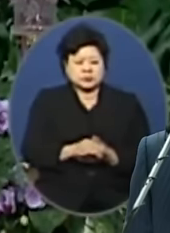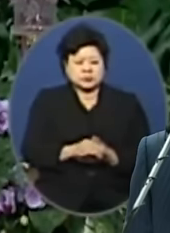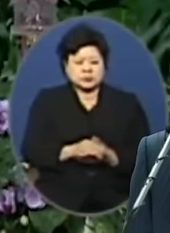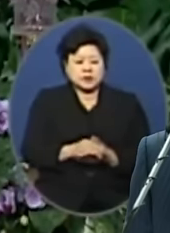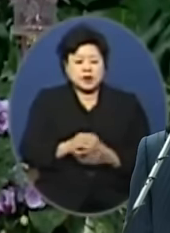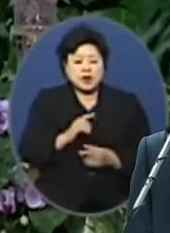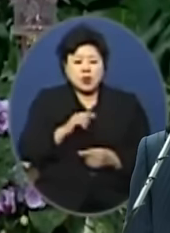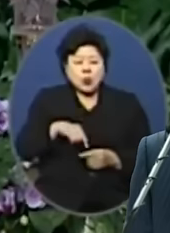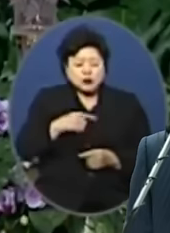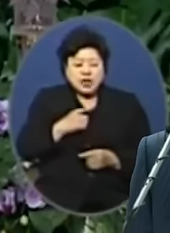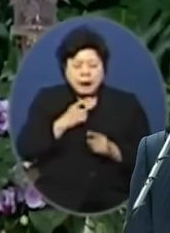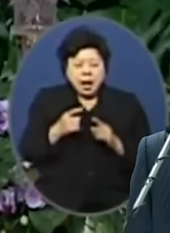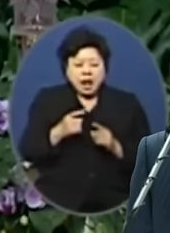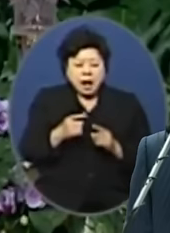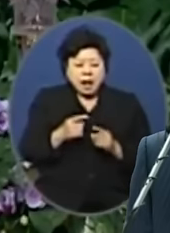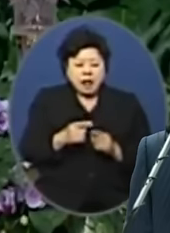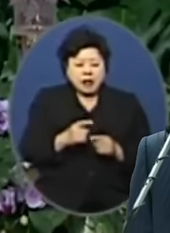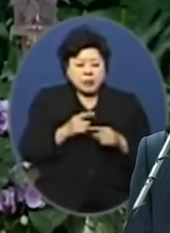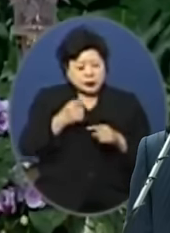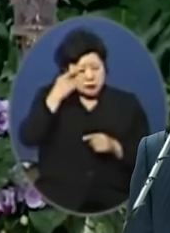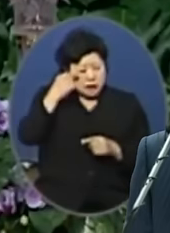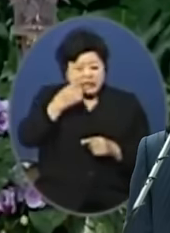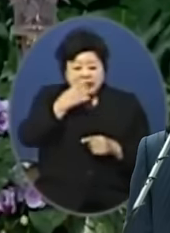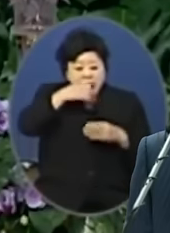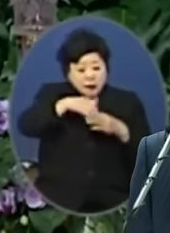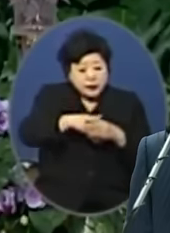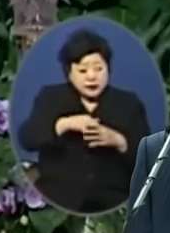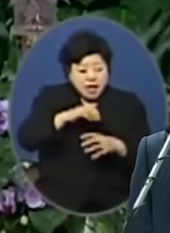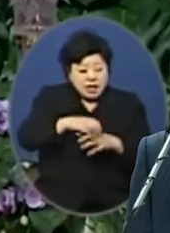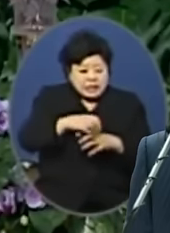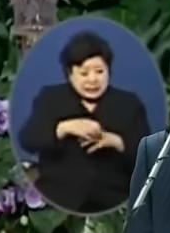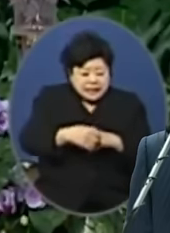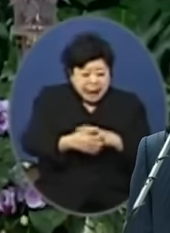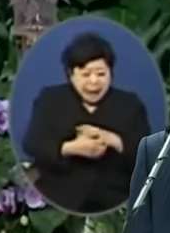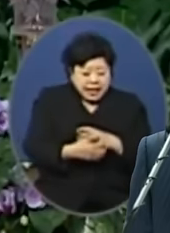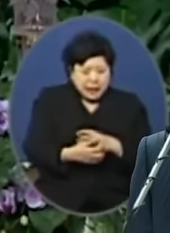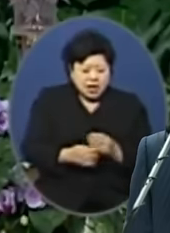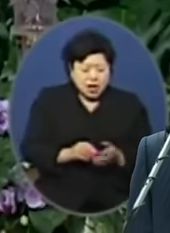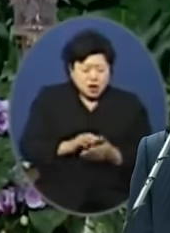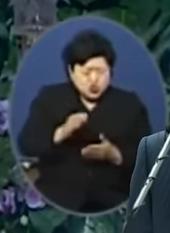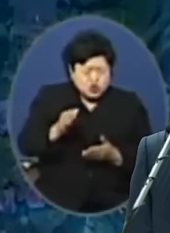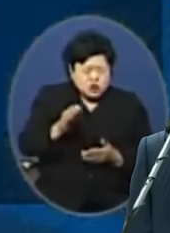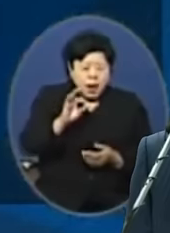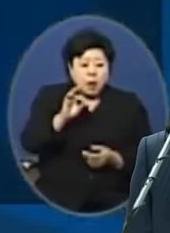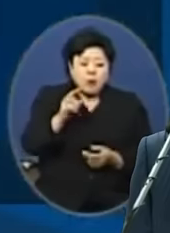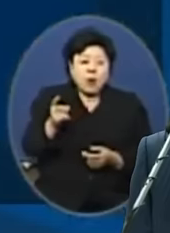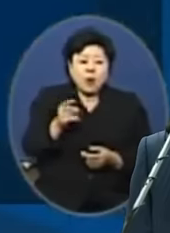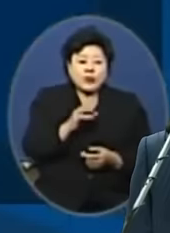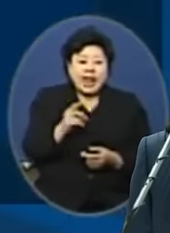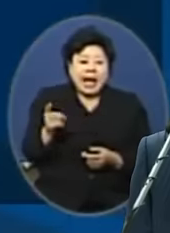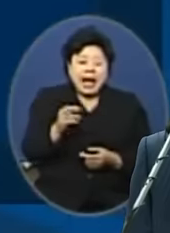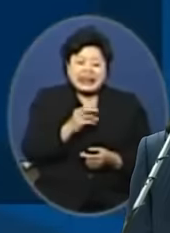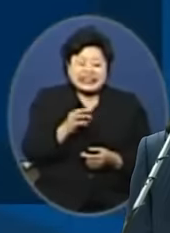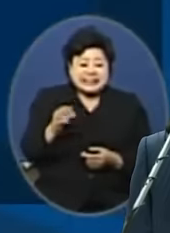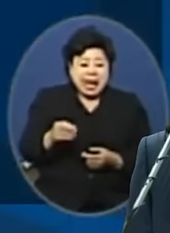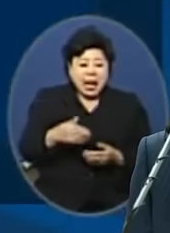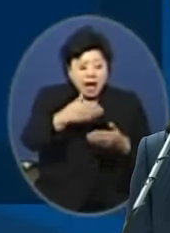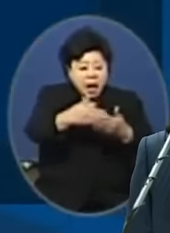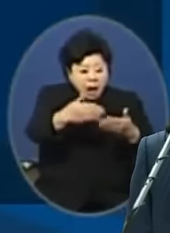자기 마음속에 긍정적인 씨앗을 심은 결과로 세계 미술사를 뺏는 모나리자와 같은 작품을